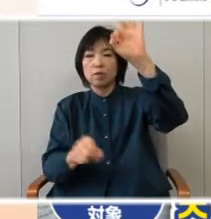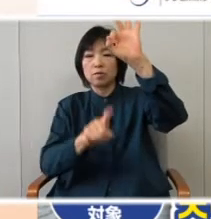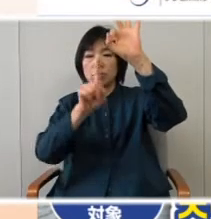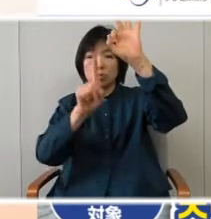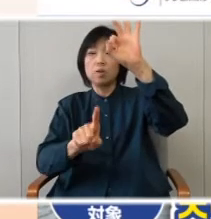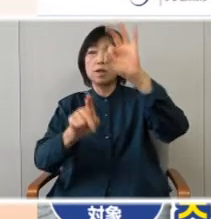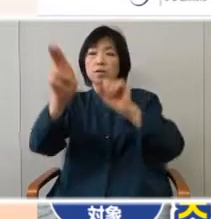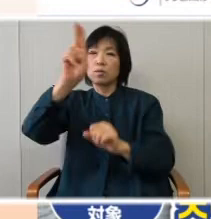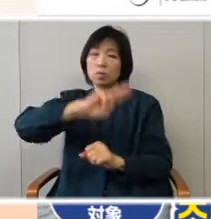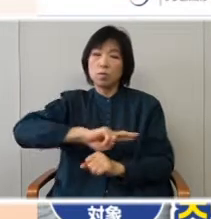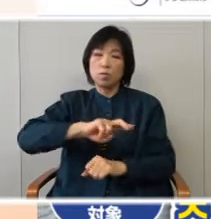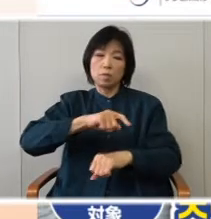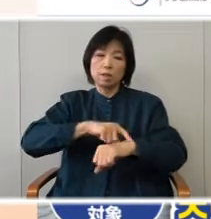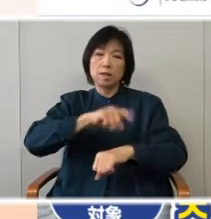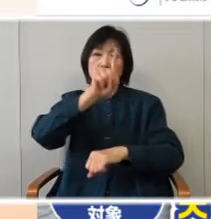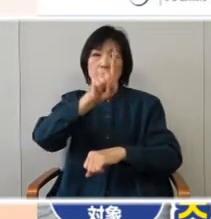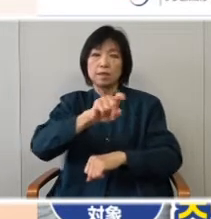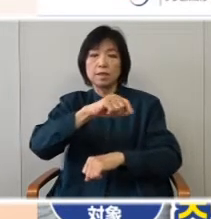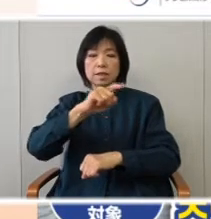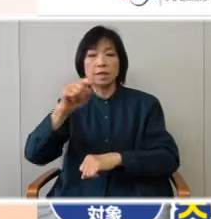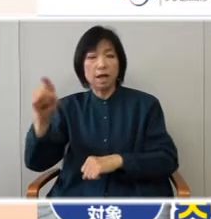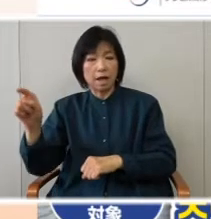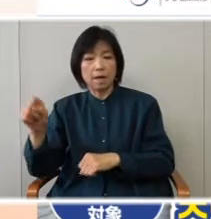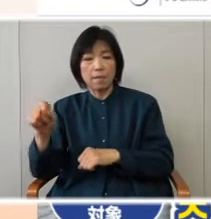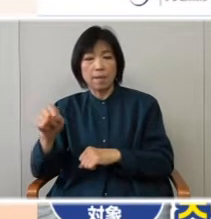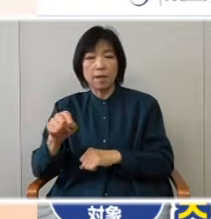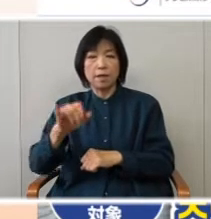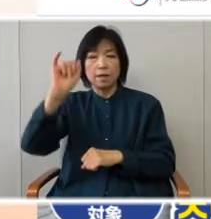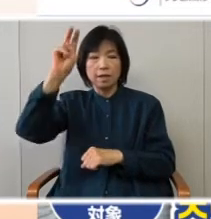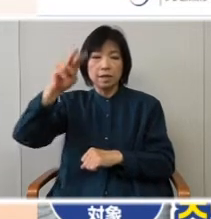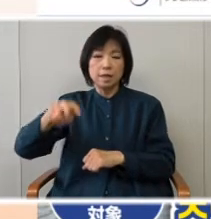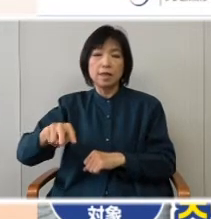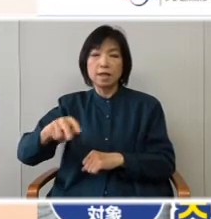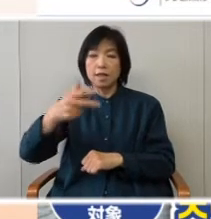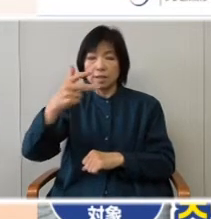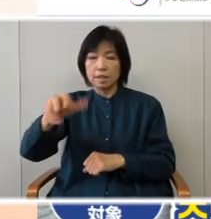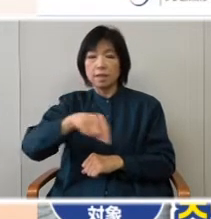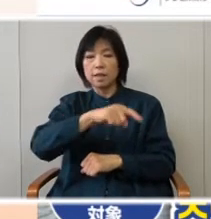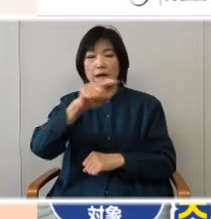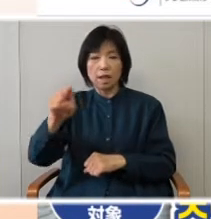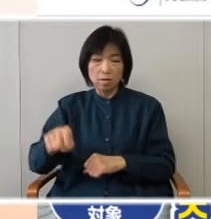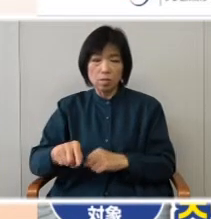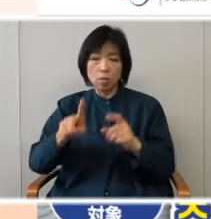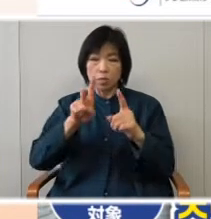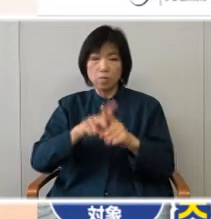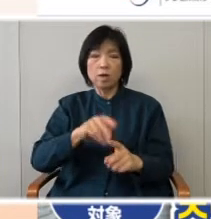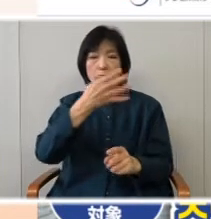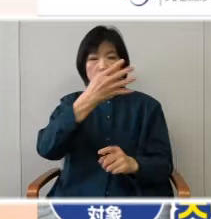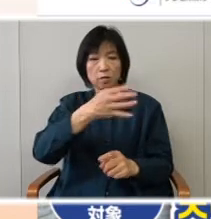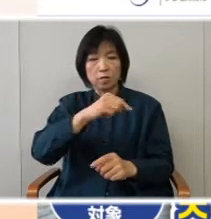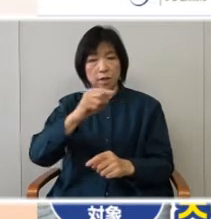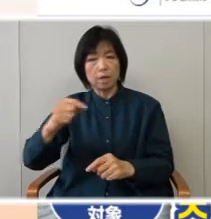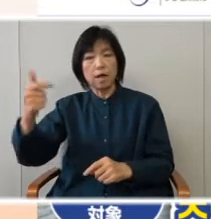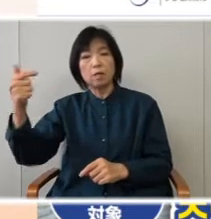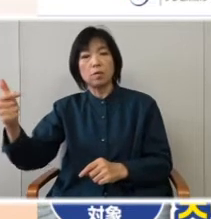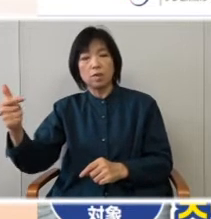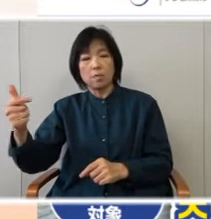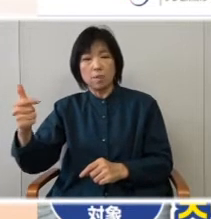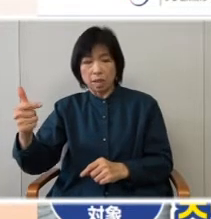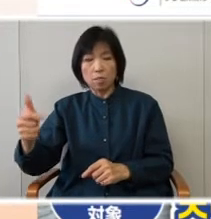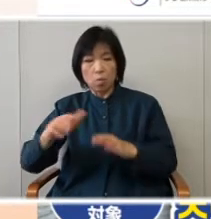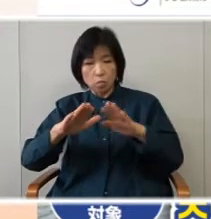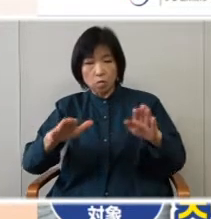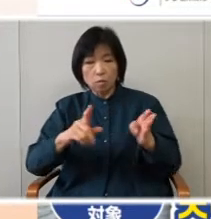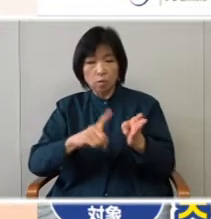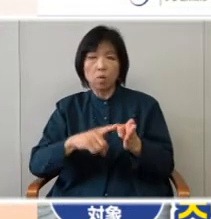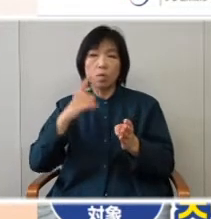からということで、伊那市内の小学4年生から6年生と保護者、